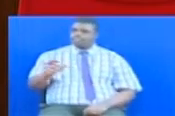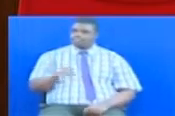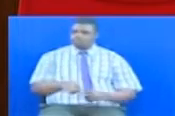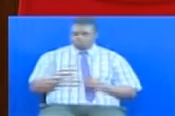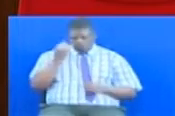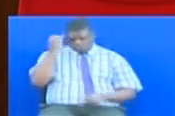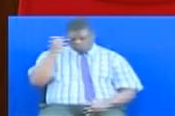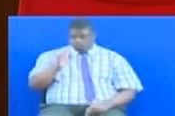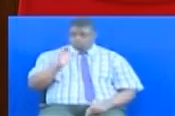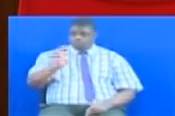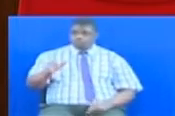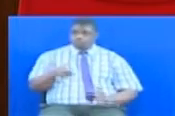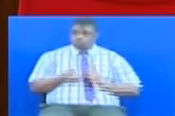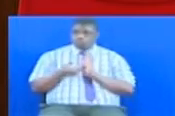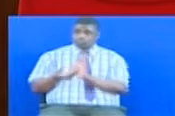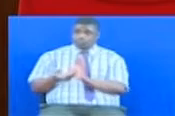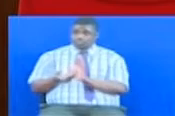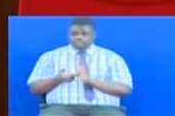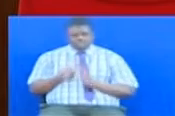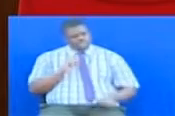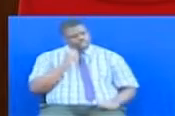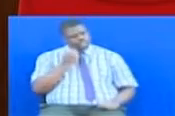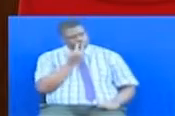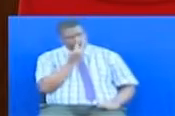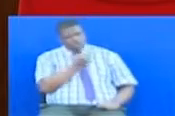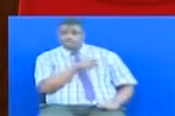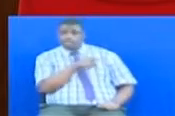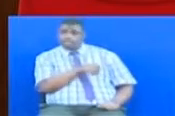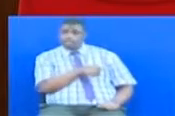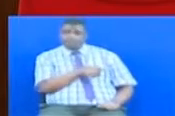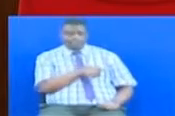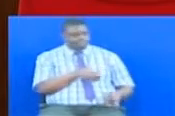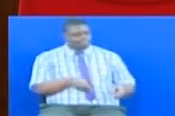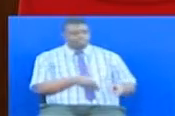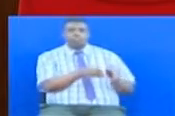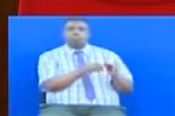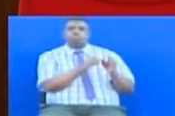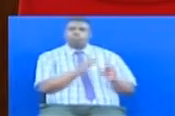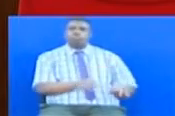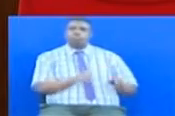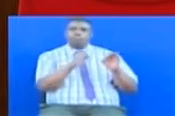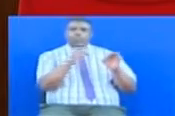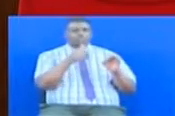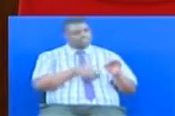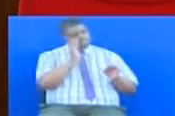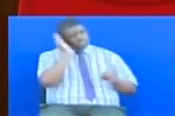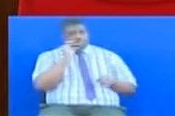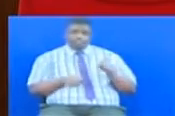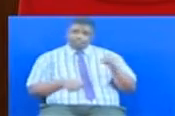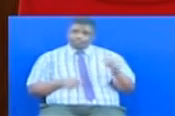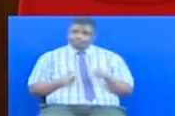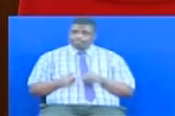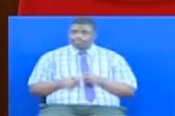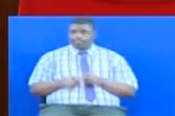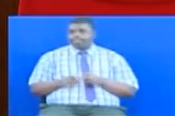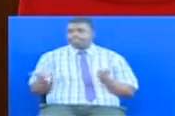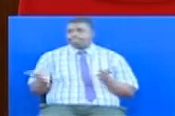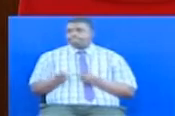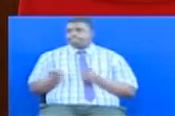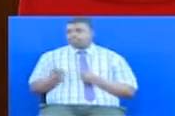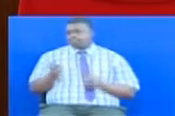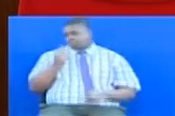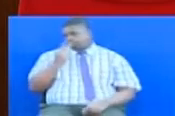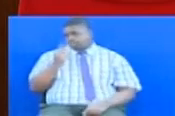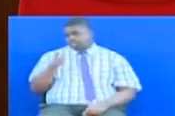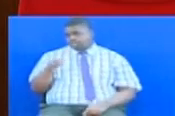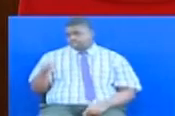wake unaonyesha, kwa sababu kijaribu kuangalia mifumo inaendelea kuboreshwa kwenye serikali, lakini ukiangalia pia